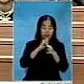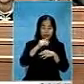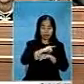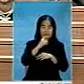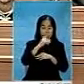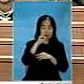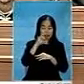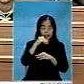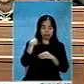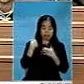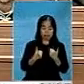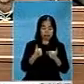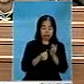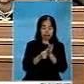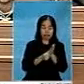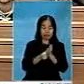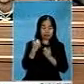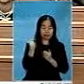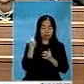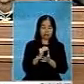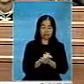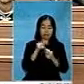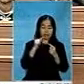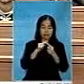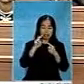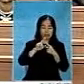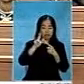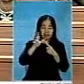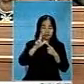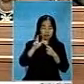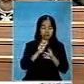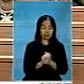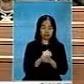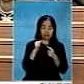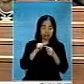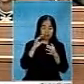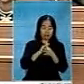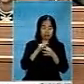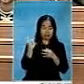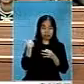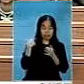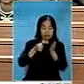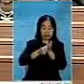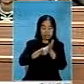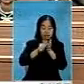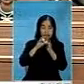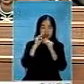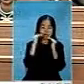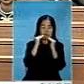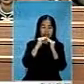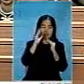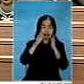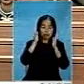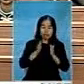การแก้ไขในคราวนี้ด้วยในร่างฉบับที่3ก็คือการแก้ในเรื่องของสิทธิประชาช